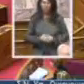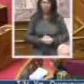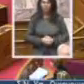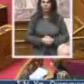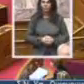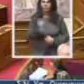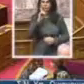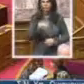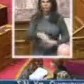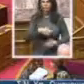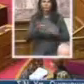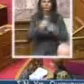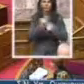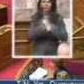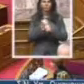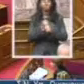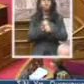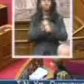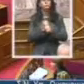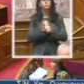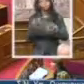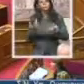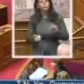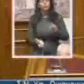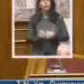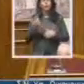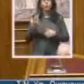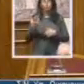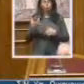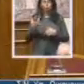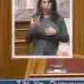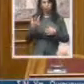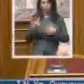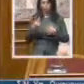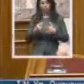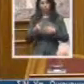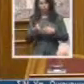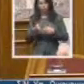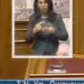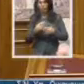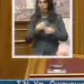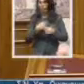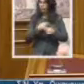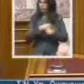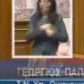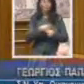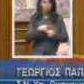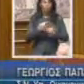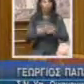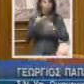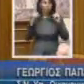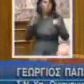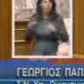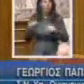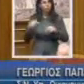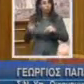Κυρίες και κύριοι συνάδελφοι, μεταξύ των άλλων βεβαίως, ο νέος αρχηγός Νέας Δημοκρατίας δεν είναι χθεσινός. Ήταν υπουργός των